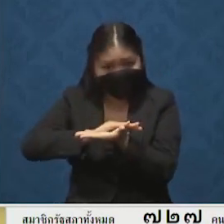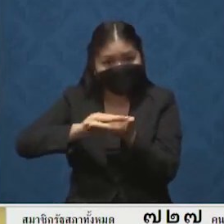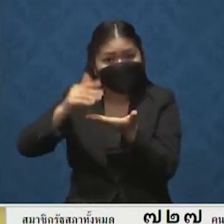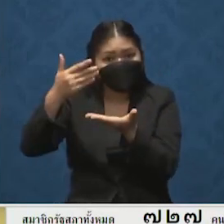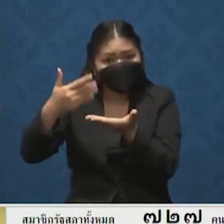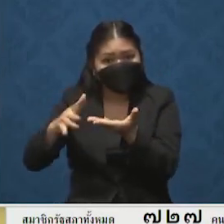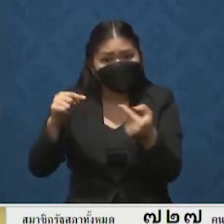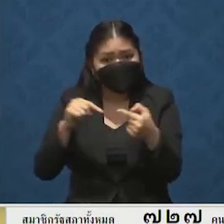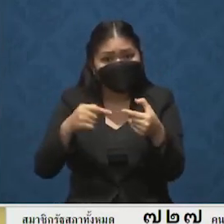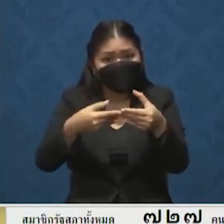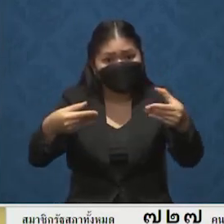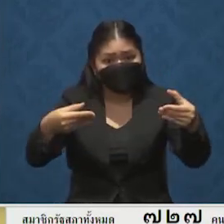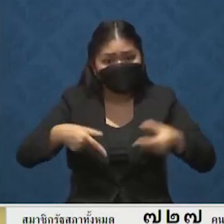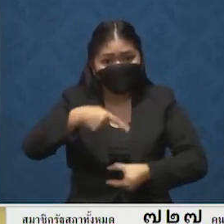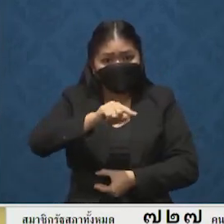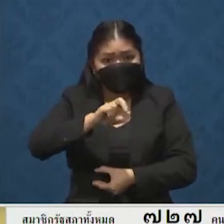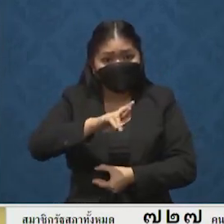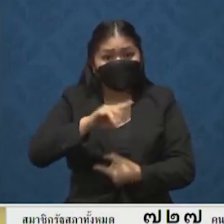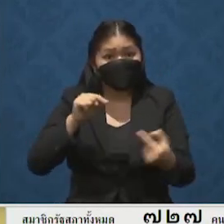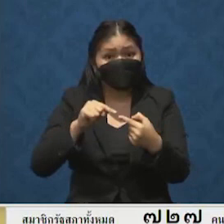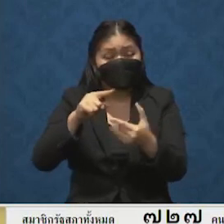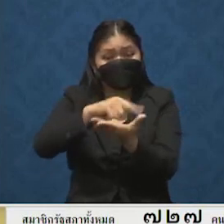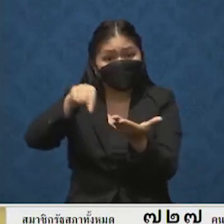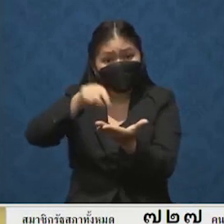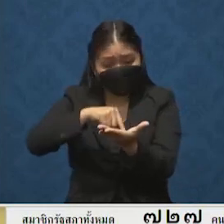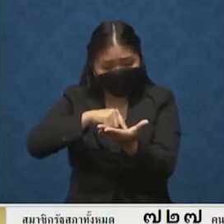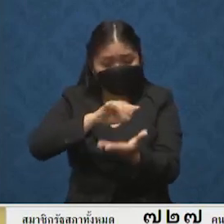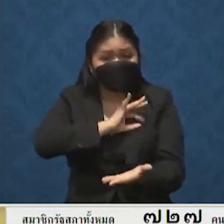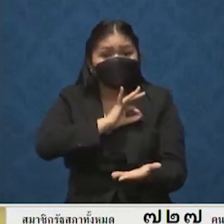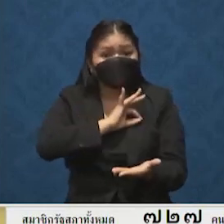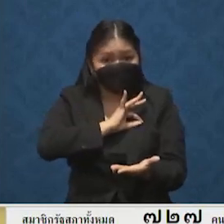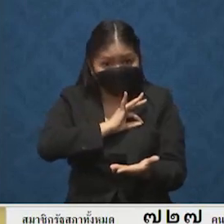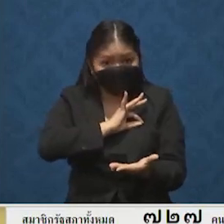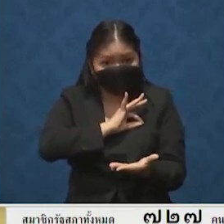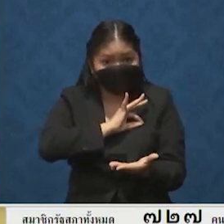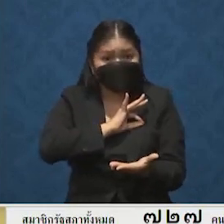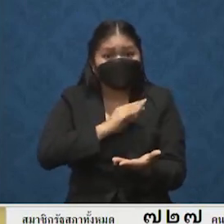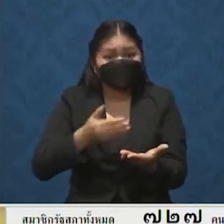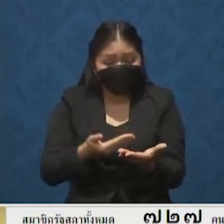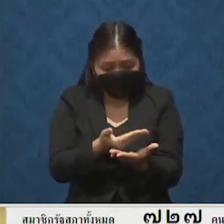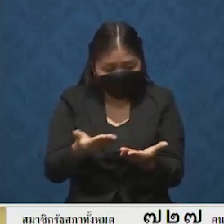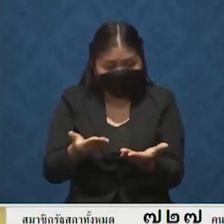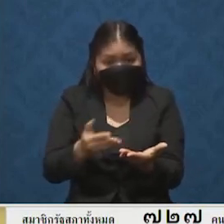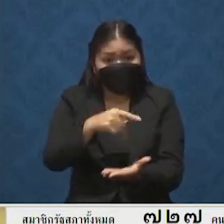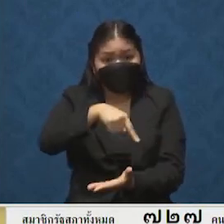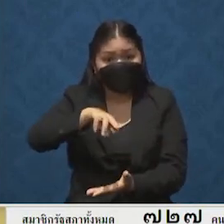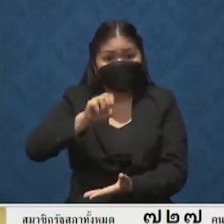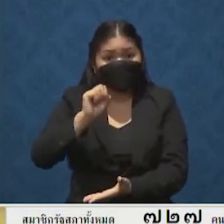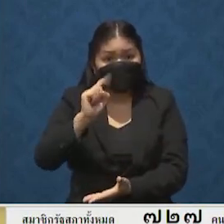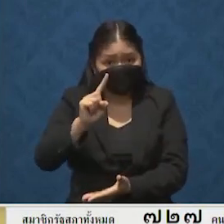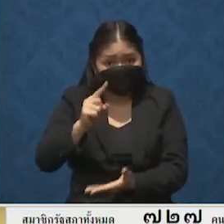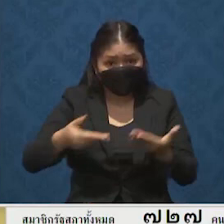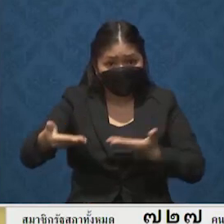ราชบัญญัติประกอบรัฐธรรมนูญว่าด้วยการเลือกตั้งสมาชิกสภาผู้แทนราษฎรฉบับที่พ.ศ.ซึ่งกรรมการพิจารณาเสร็จ